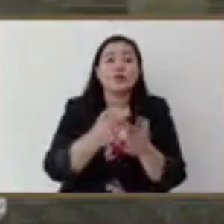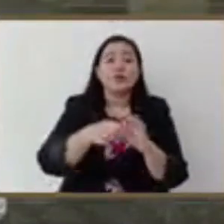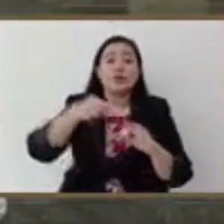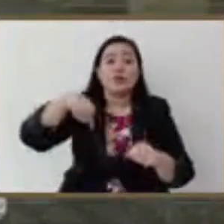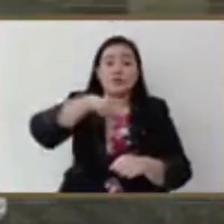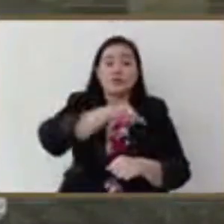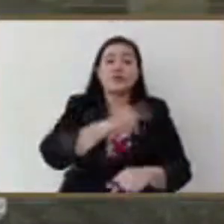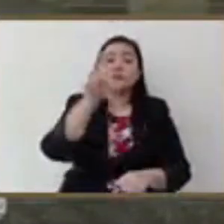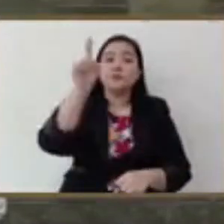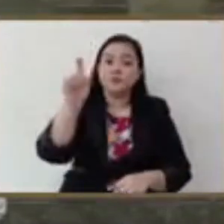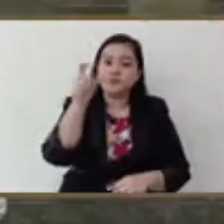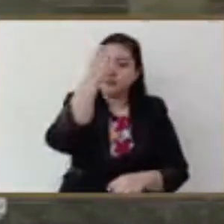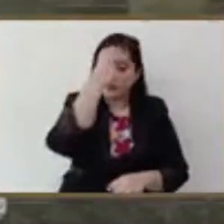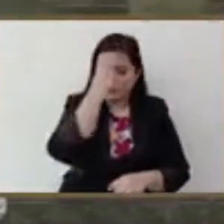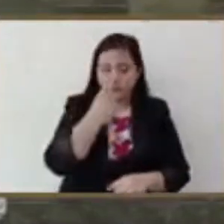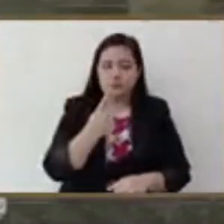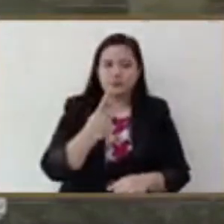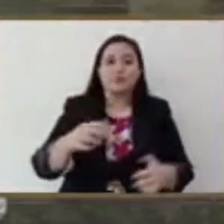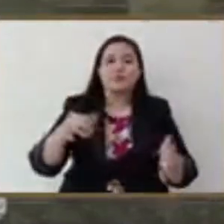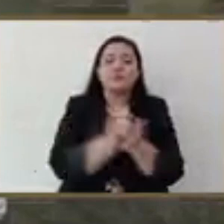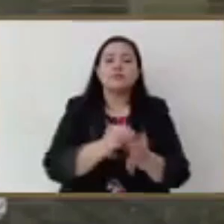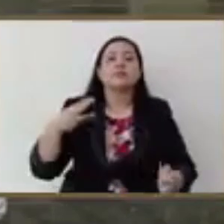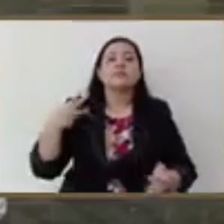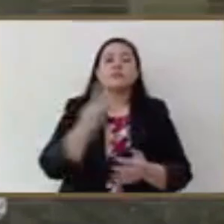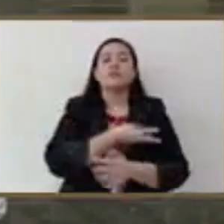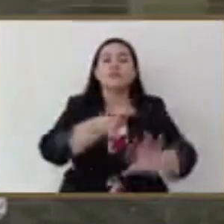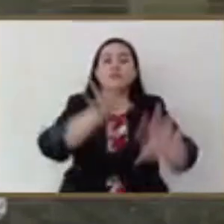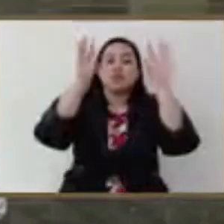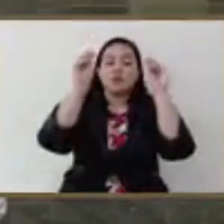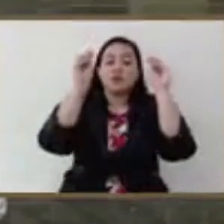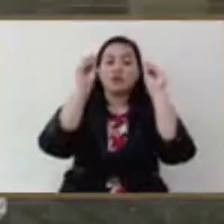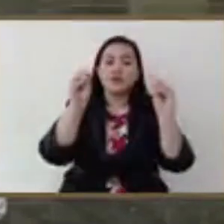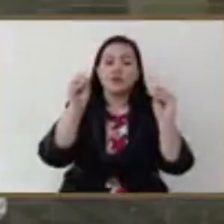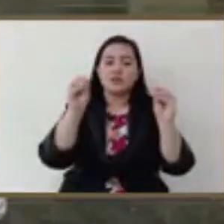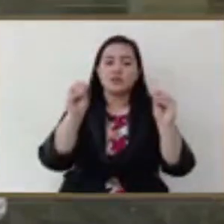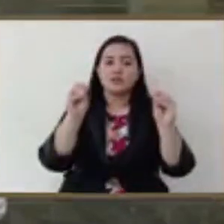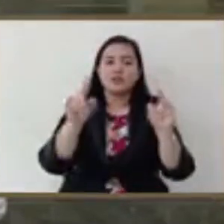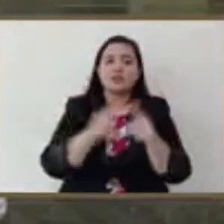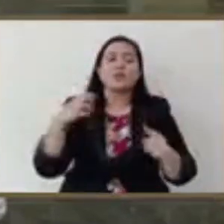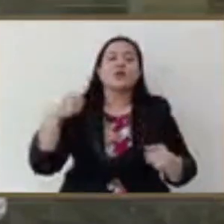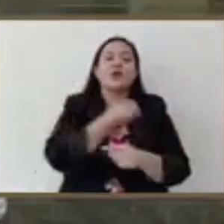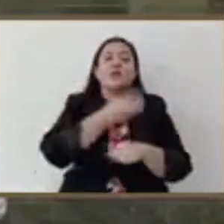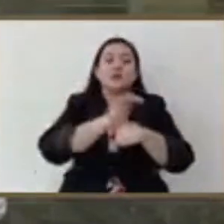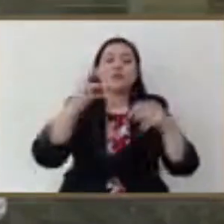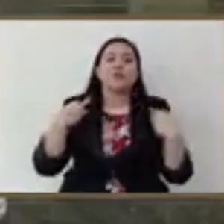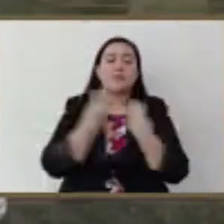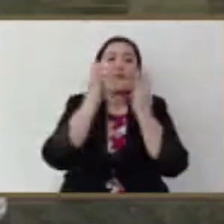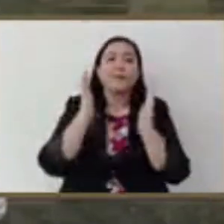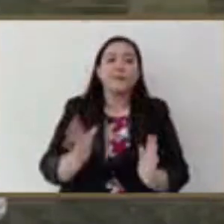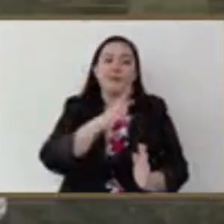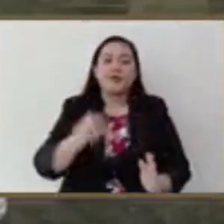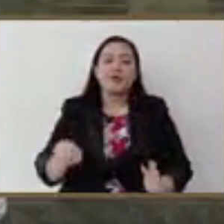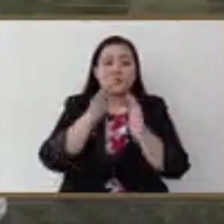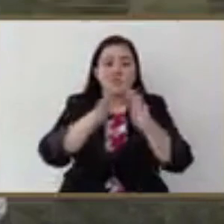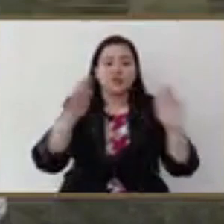ito pong lahat na tinuturo natin at ina-admonish natin sa mga kapatid, maging sa ating pamilya at maging sa ating mga anak,